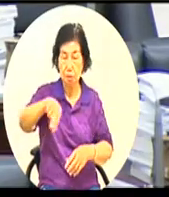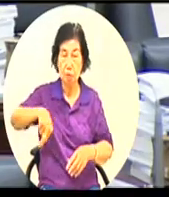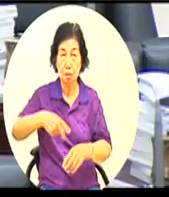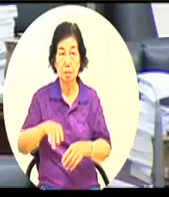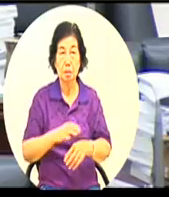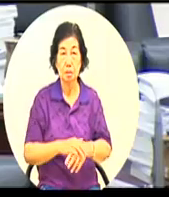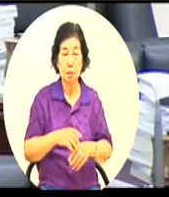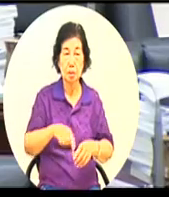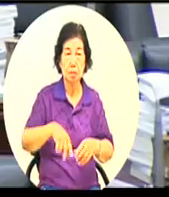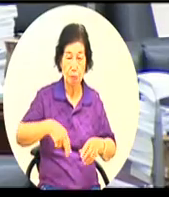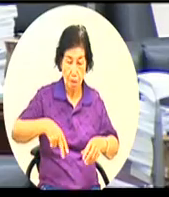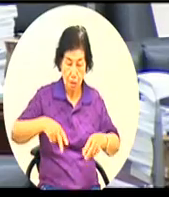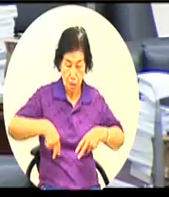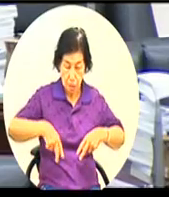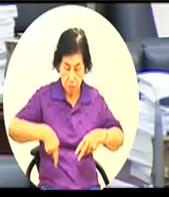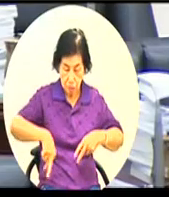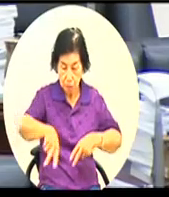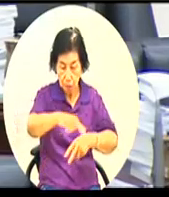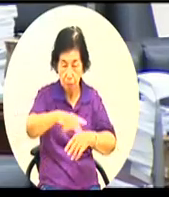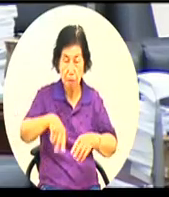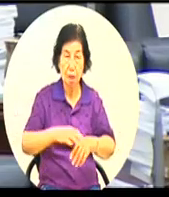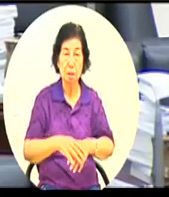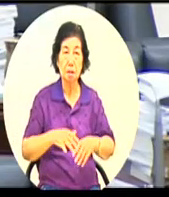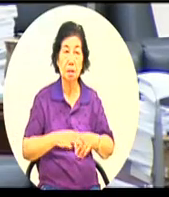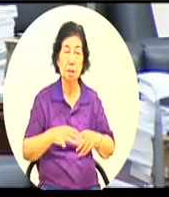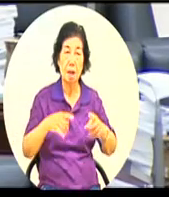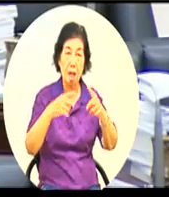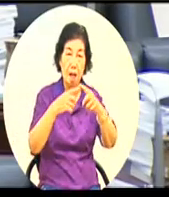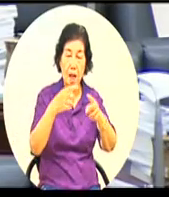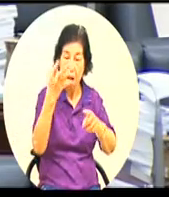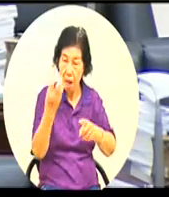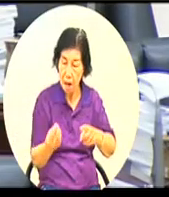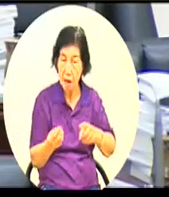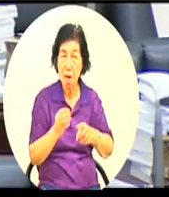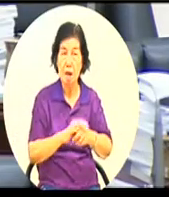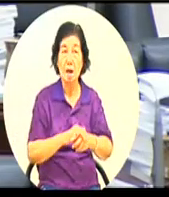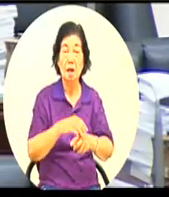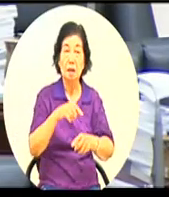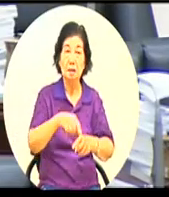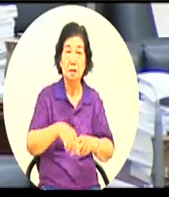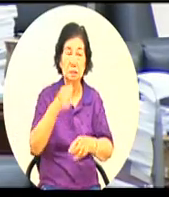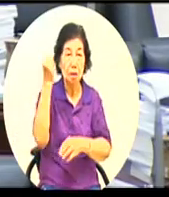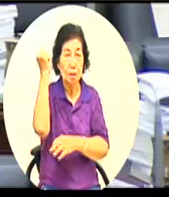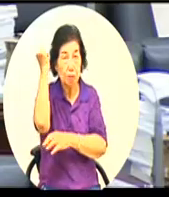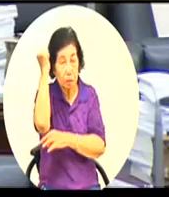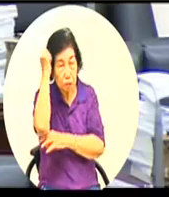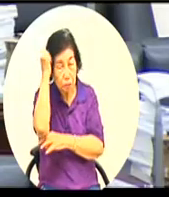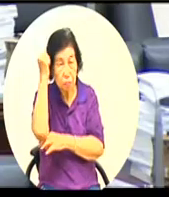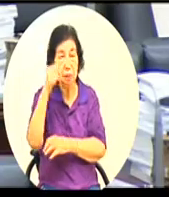人，啊，后壁佫袂赶，住了足轻松诶，